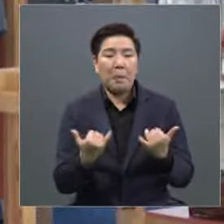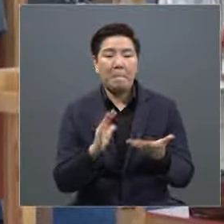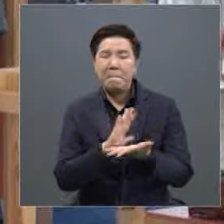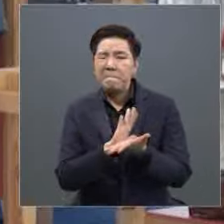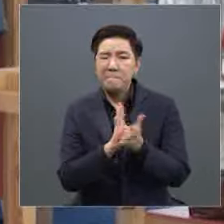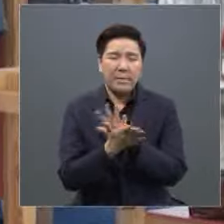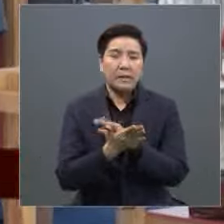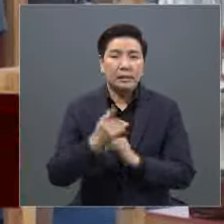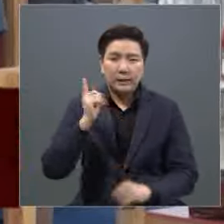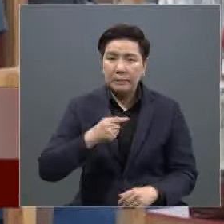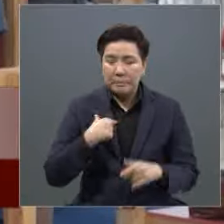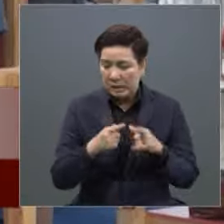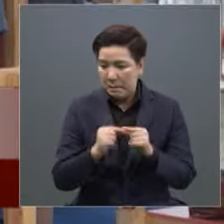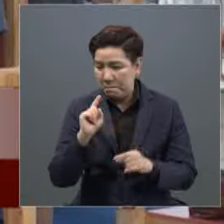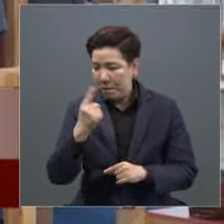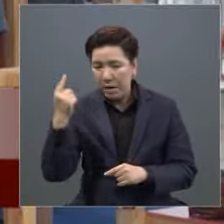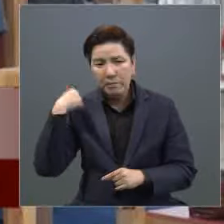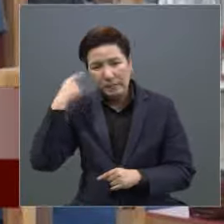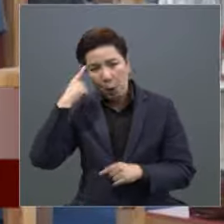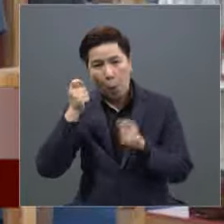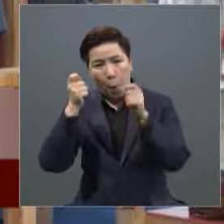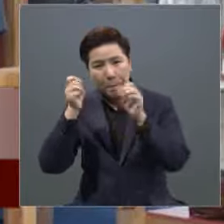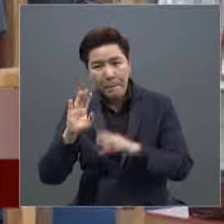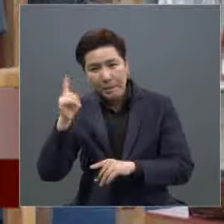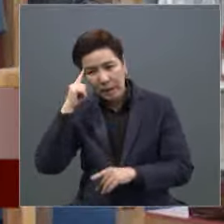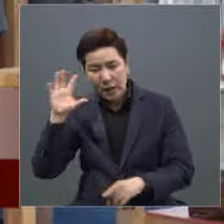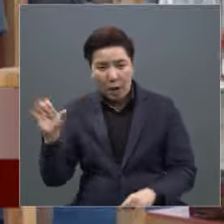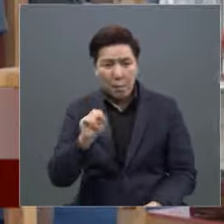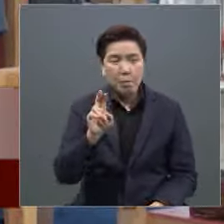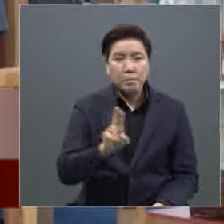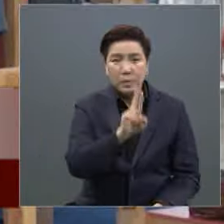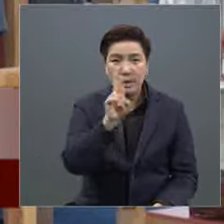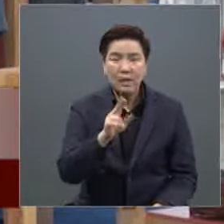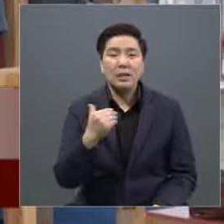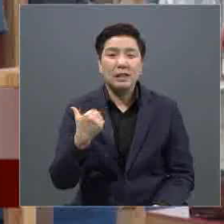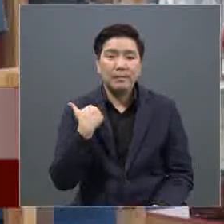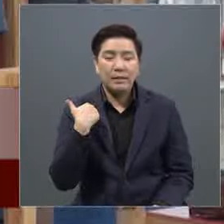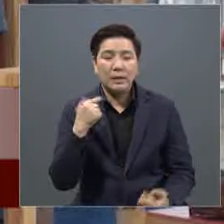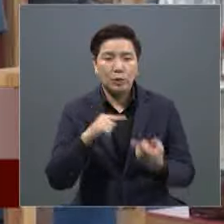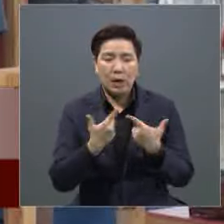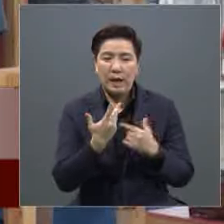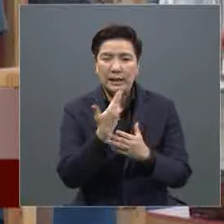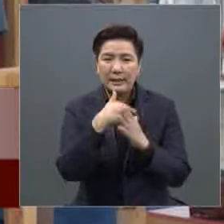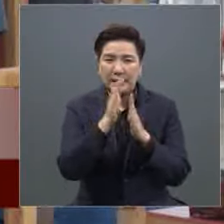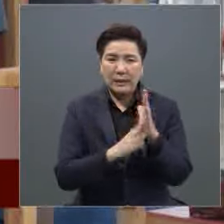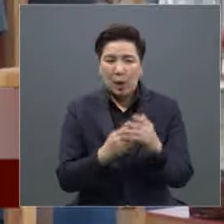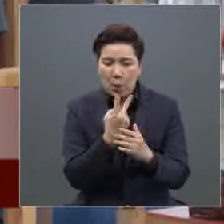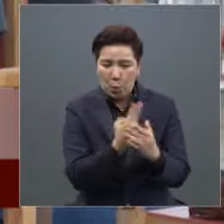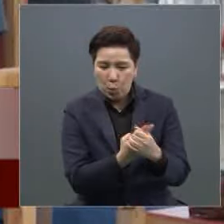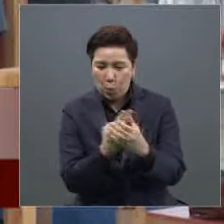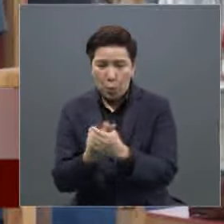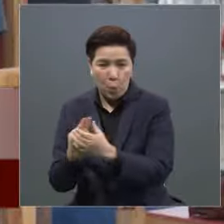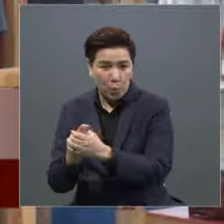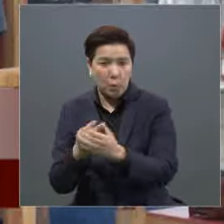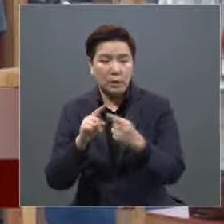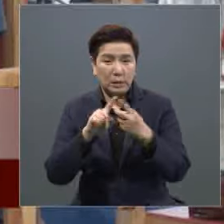ไปเยอะมากนะครับมีเรื่องใหม่ๆมีดีไซน์ใหม่ๆที่ถูกนำมาใช้ถูกมาออกแบบนะครับไม่ว่าจะเป็นคู่สีที่เป็นสากลมากขึ้นคู่สีที่